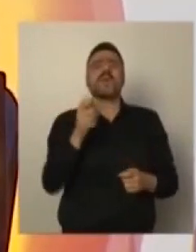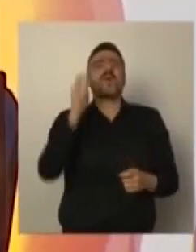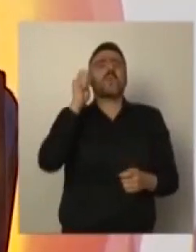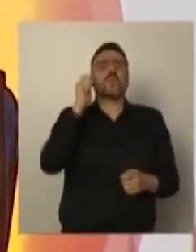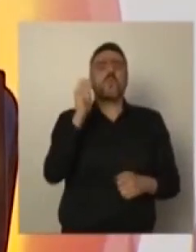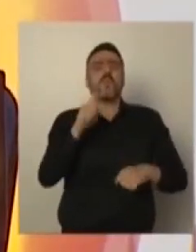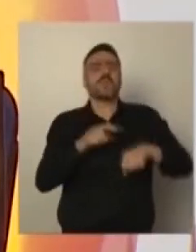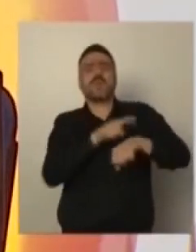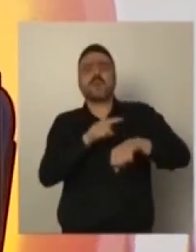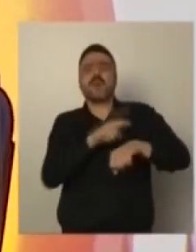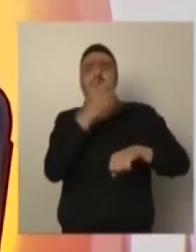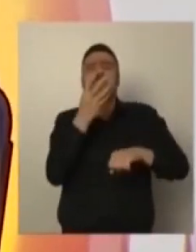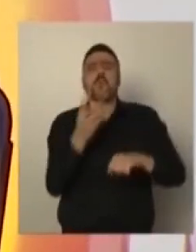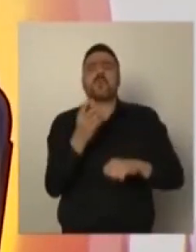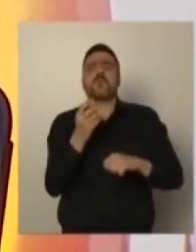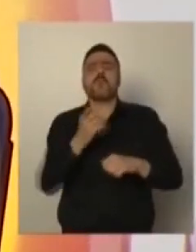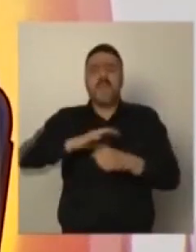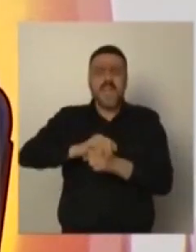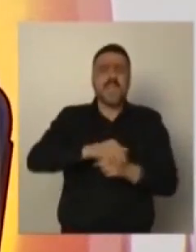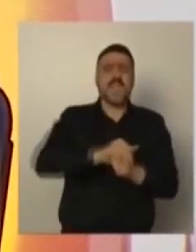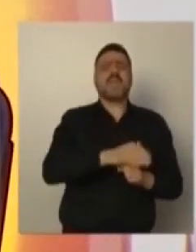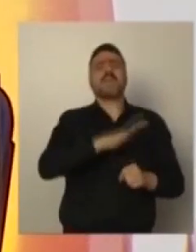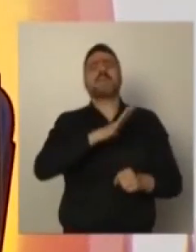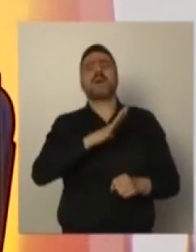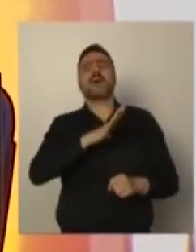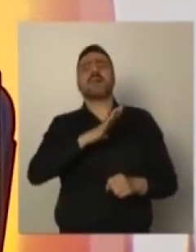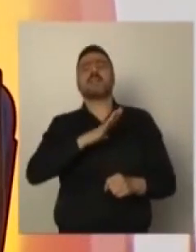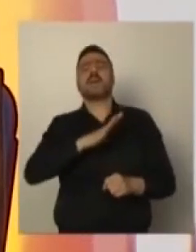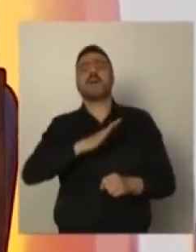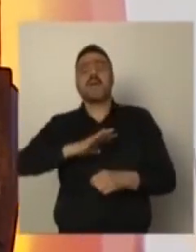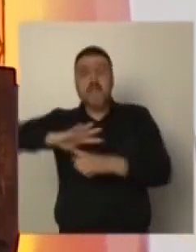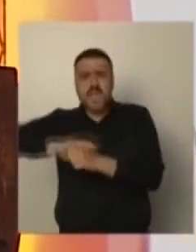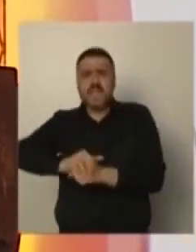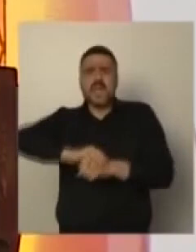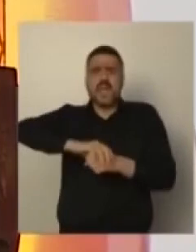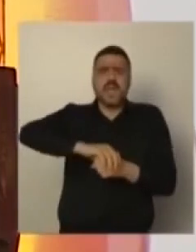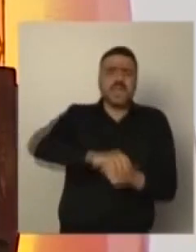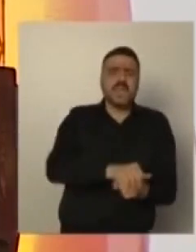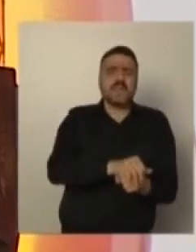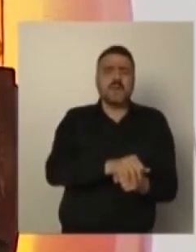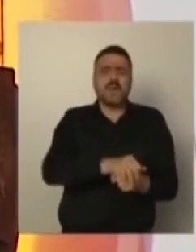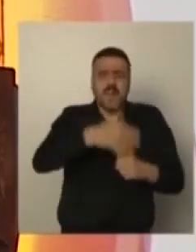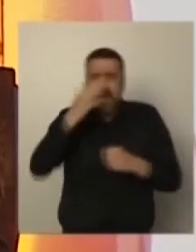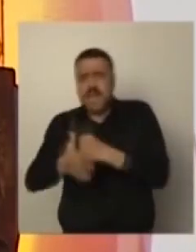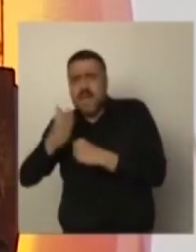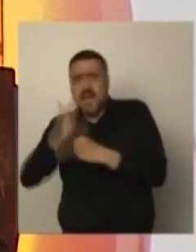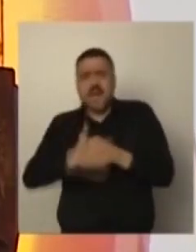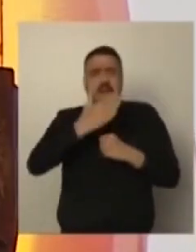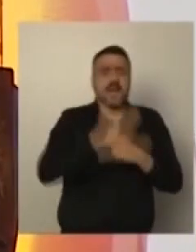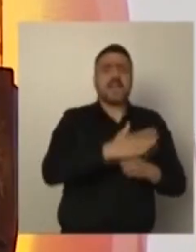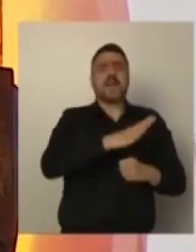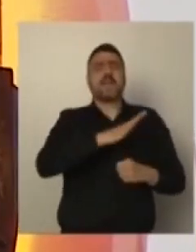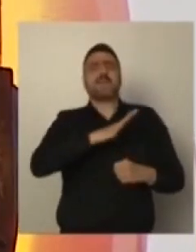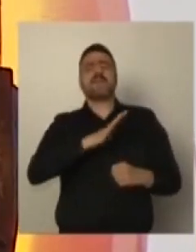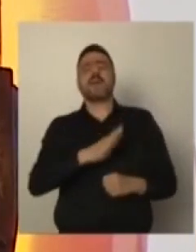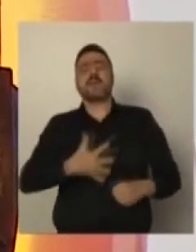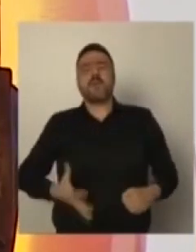zamanlar yaşadığını görmekteyiz. Baskılar, boykot ve hüzün